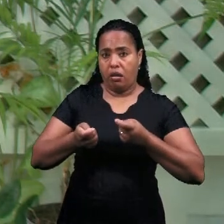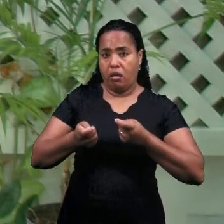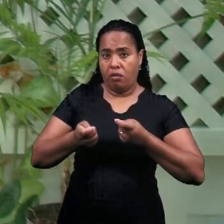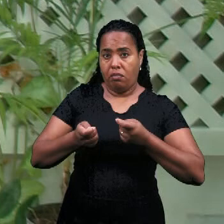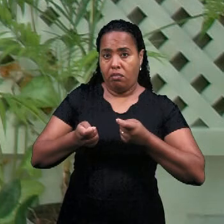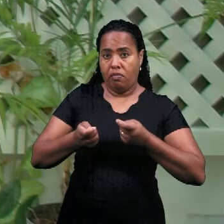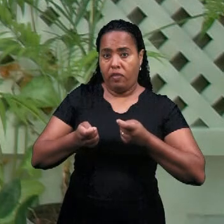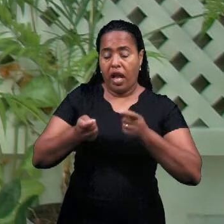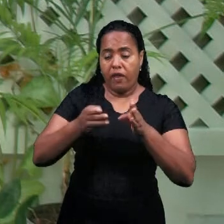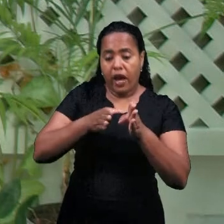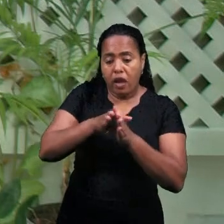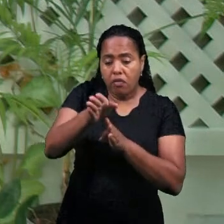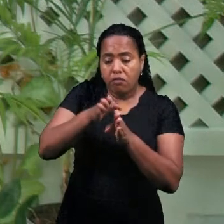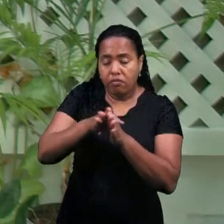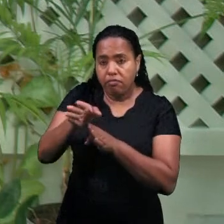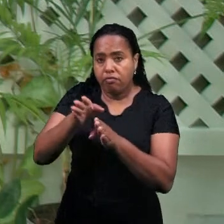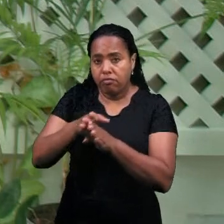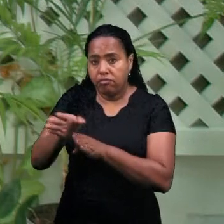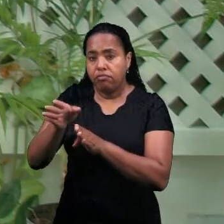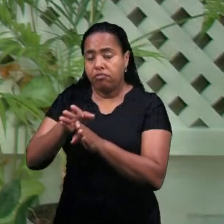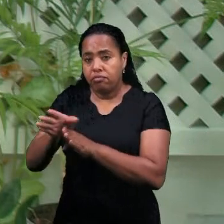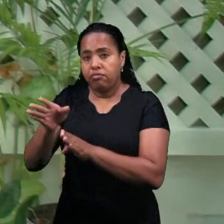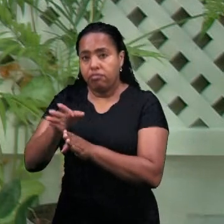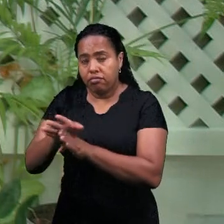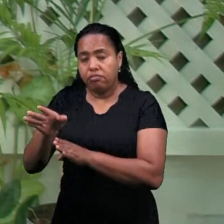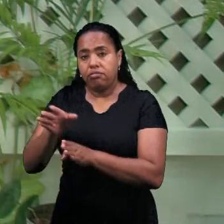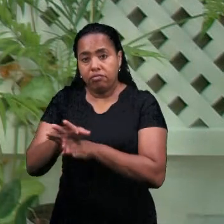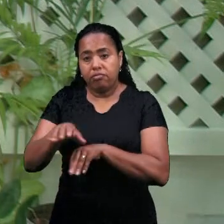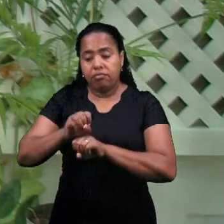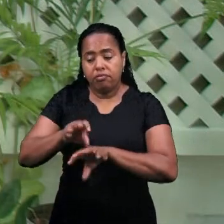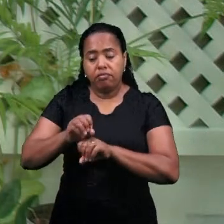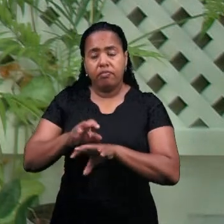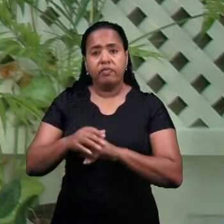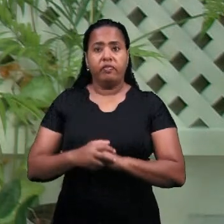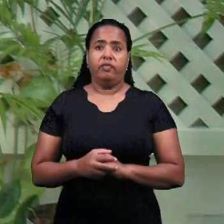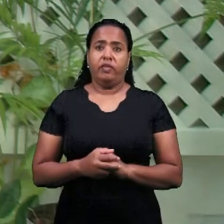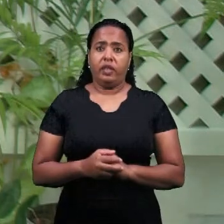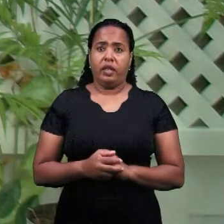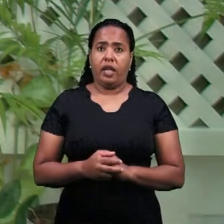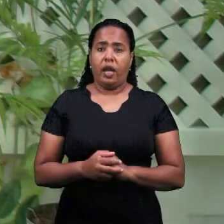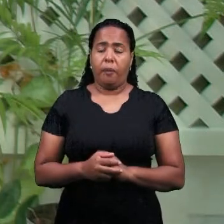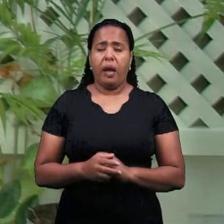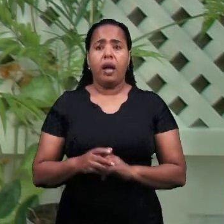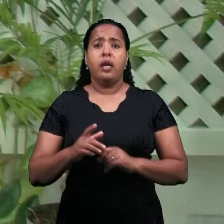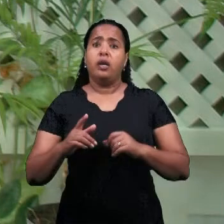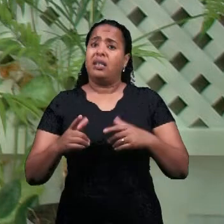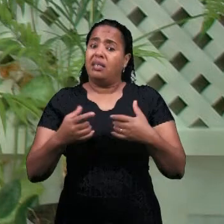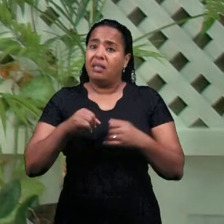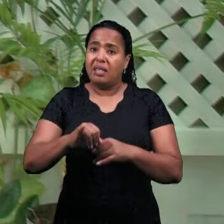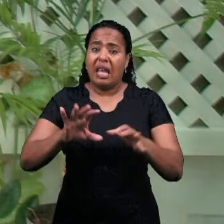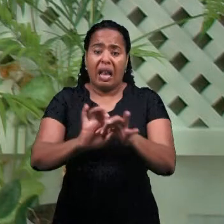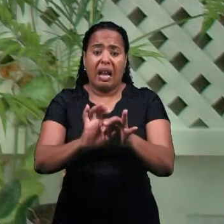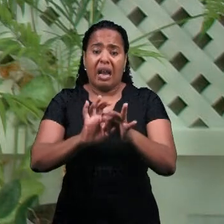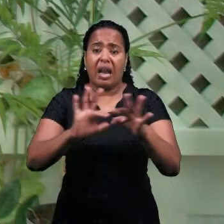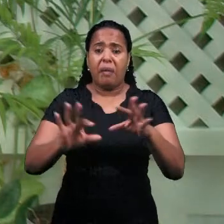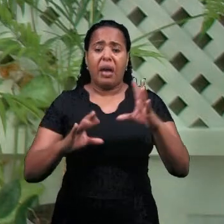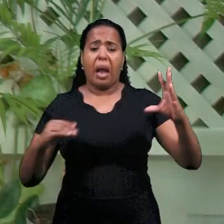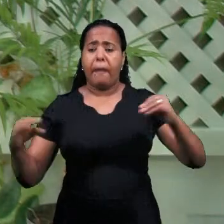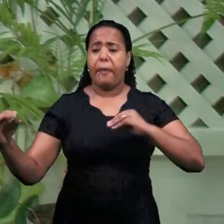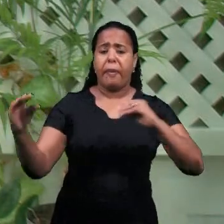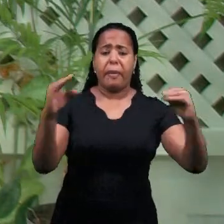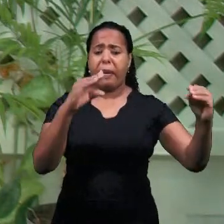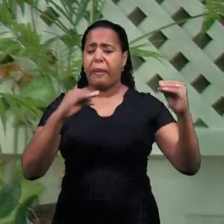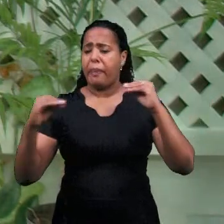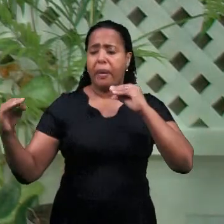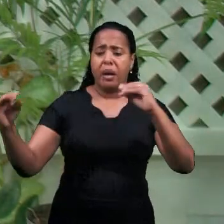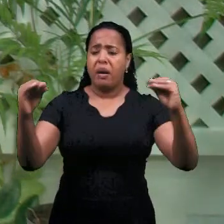lui. Pourquoi? Parce que sinon, chacun commence à dire une chose ici, il se peut, il amène un groupe pour monter